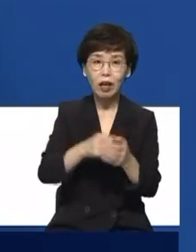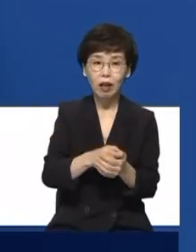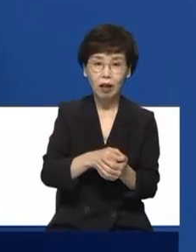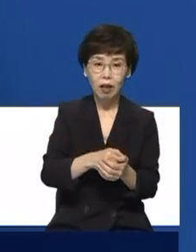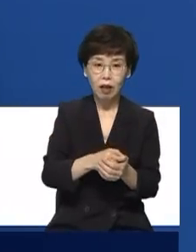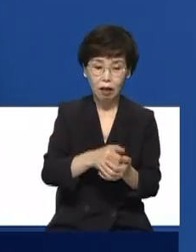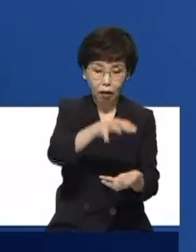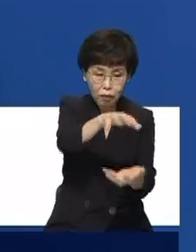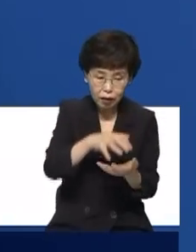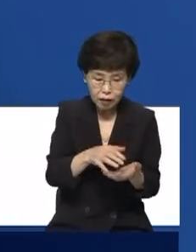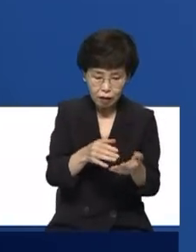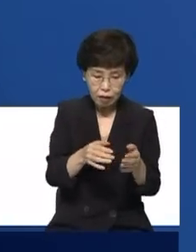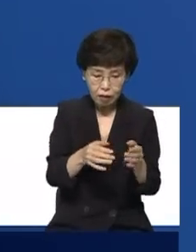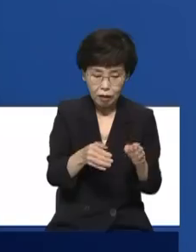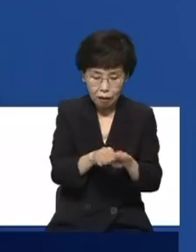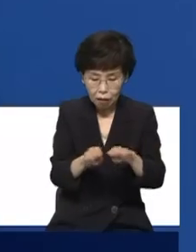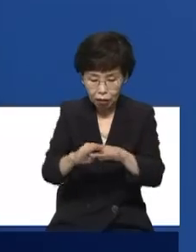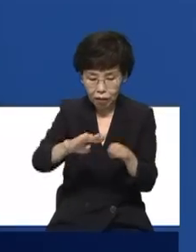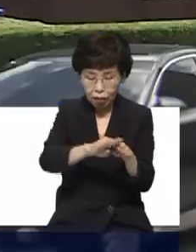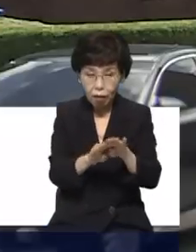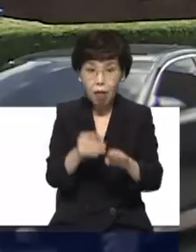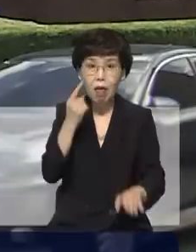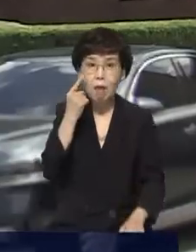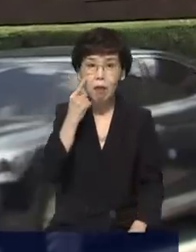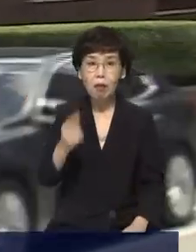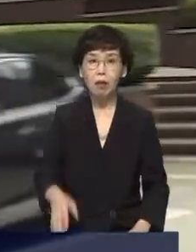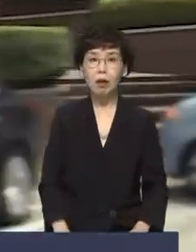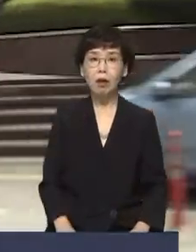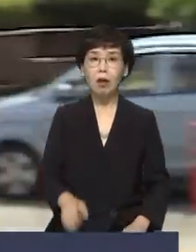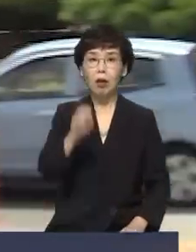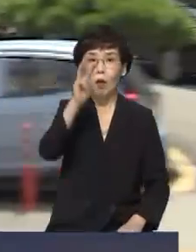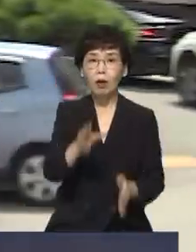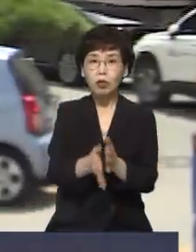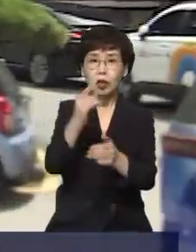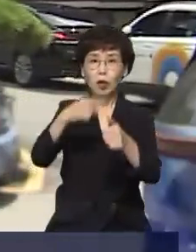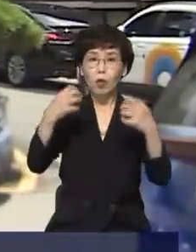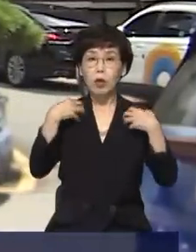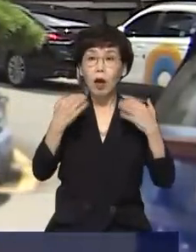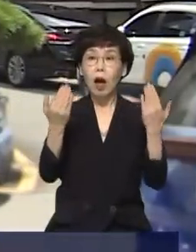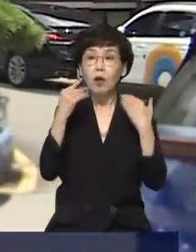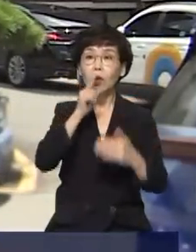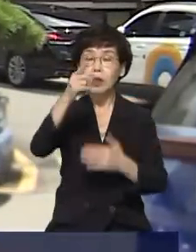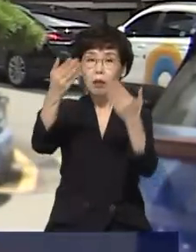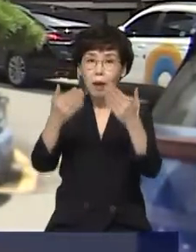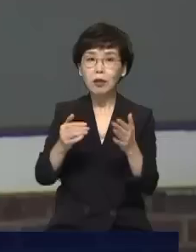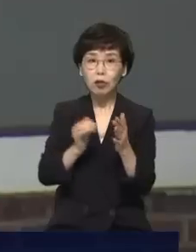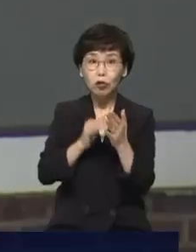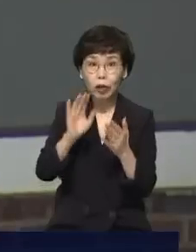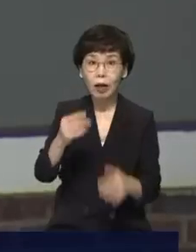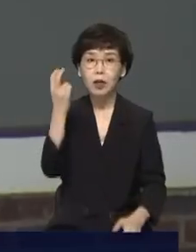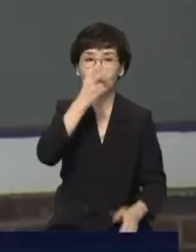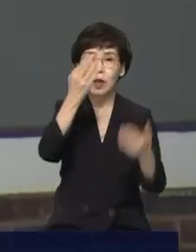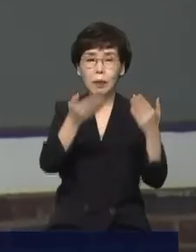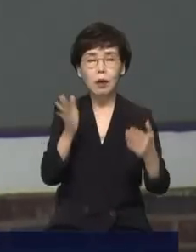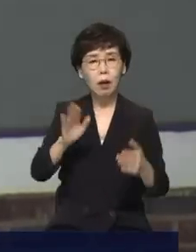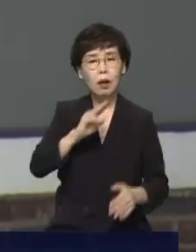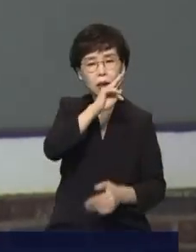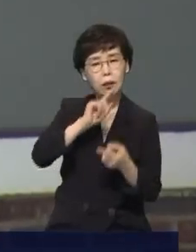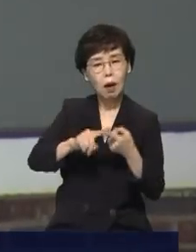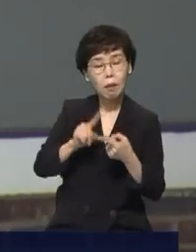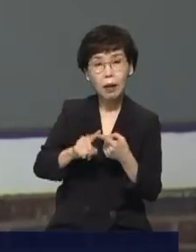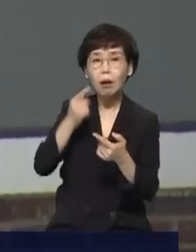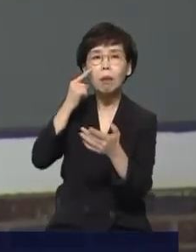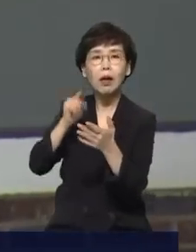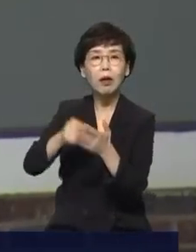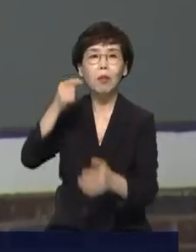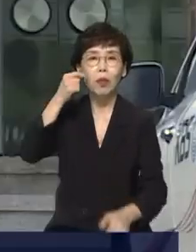티즈 딘 가 반지를 붙여 보면서 광주시 교육청은 학교 에 신고를 받고 자체 조사를 벌였지만 의심할만한 정황은